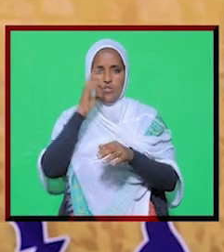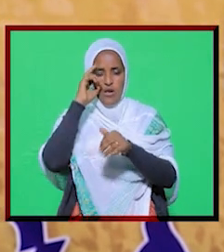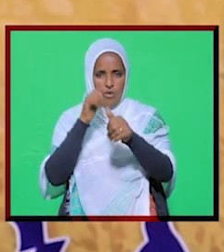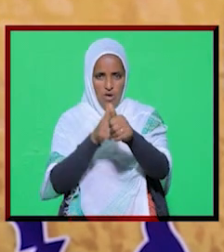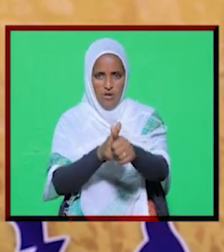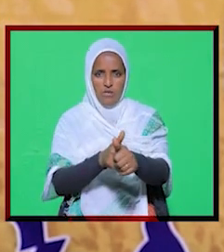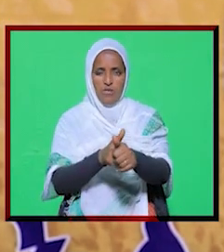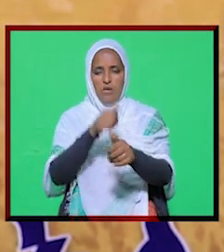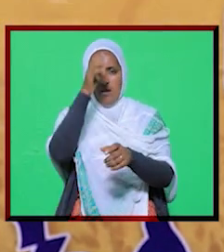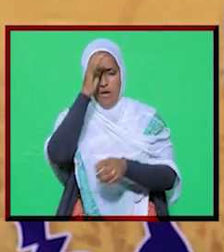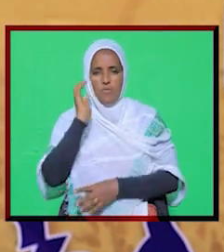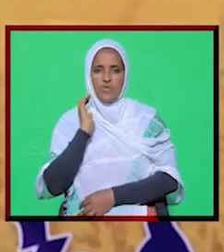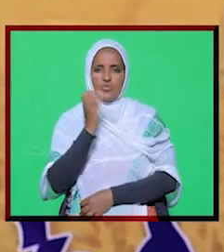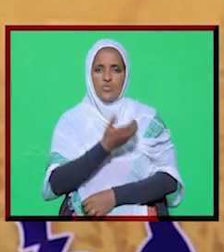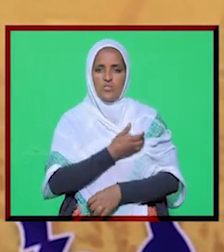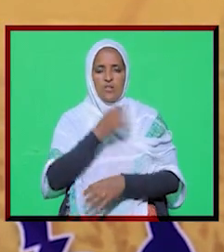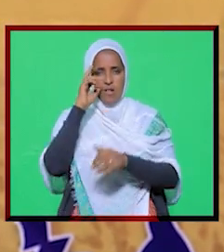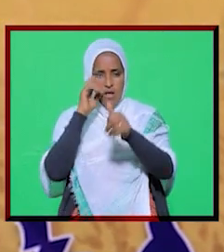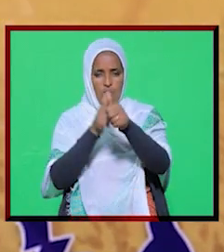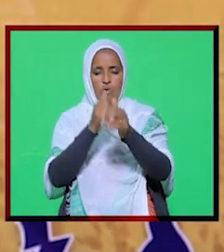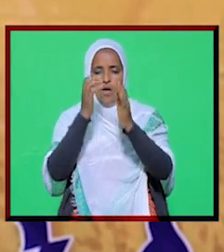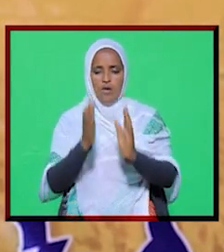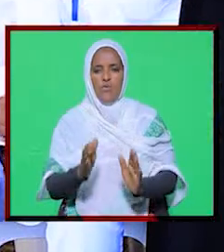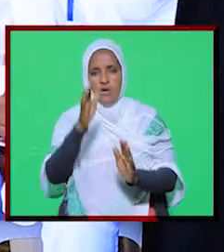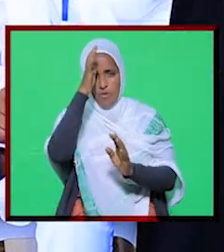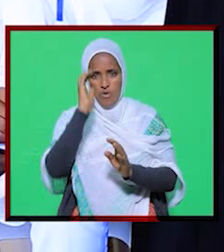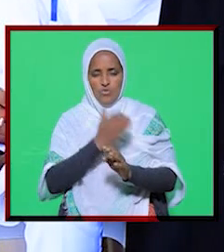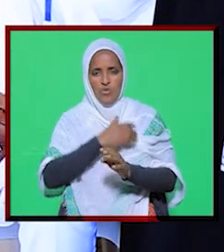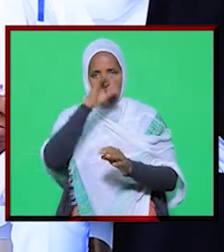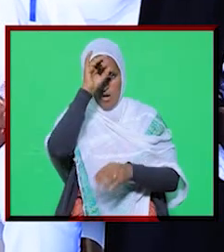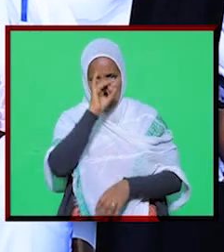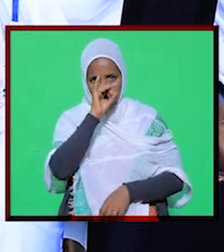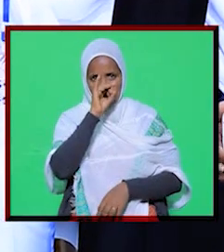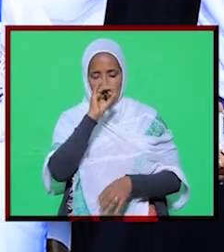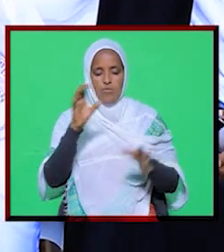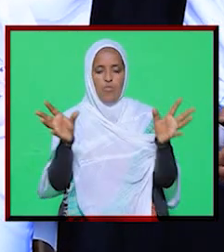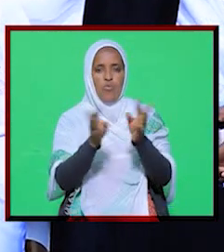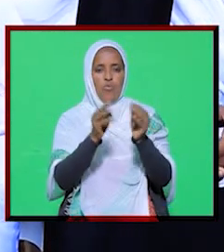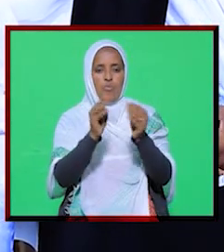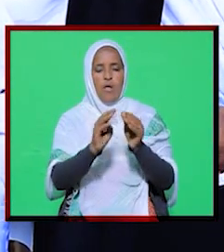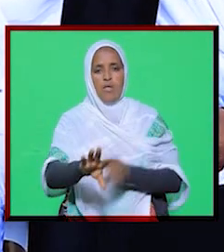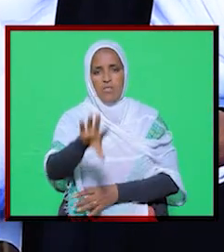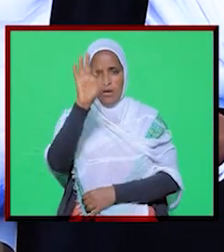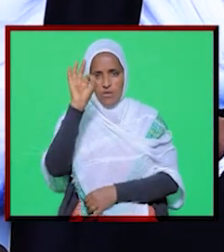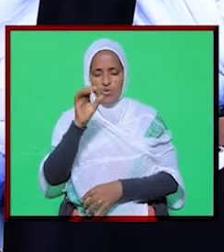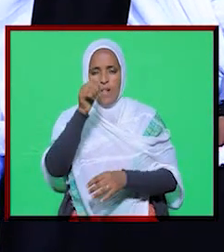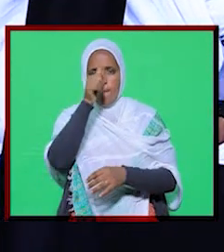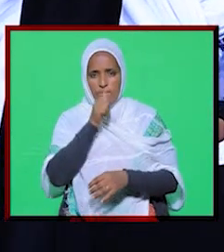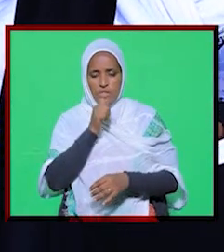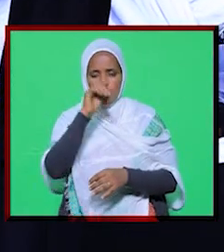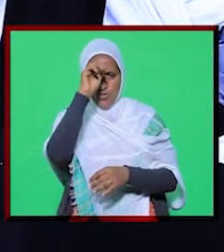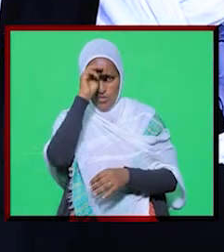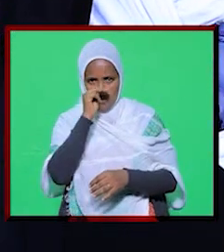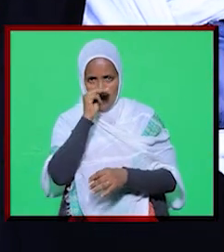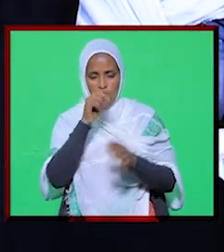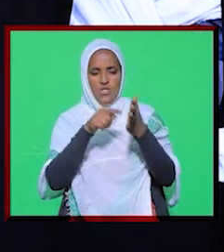ለሐዋርያት ለአባቶቻችን ለሐዋርያውያን አበው ለሊቃውንት በጉባኤያቸው ተገኝቶ ምስጢሩን ጥበቡን